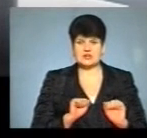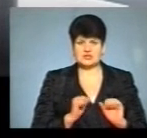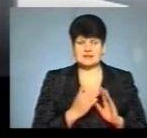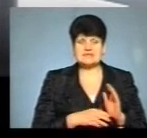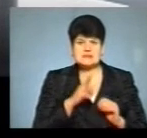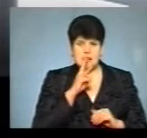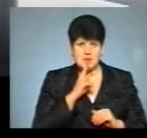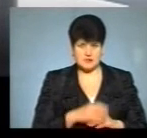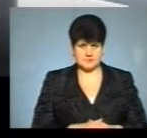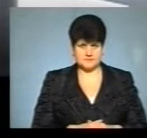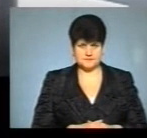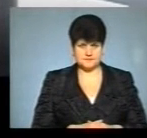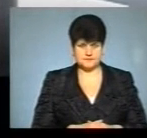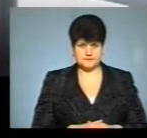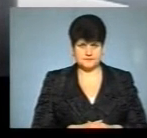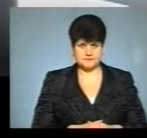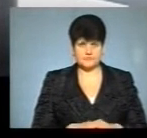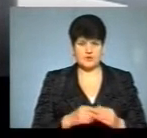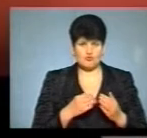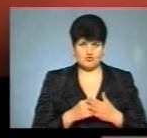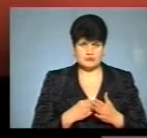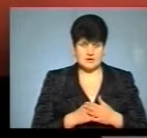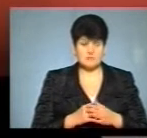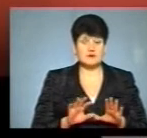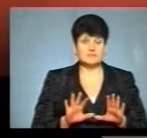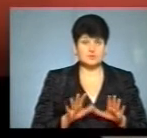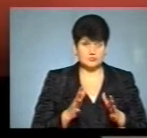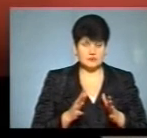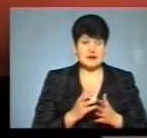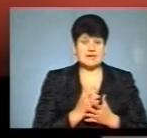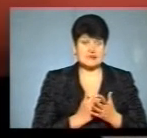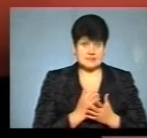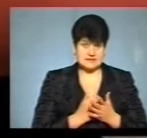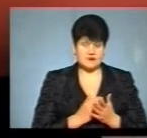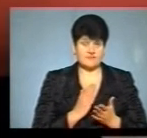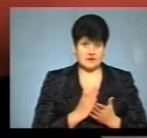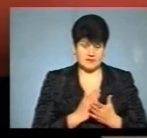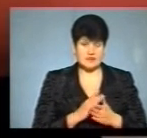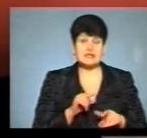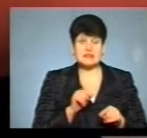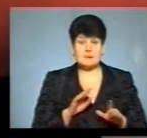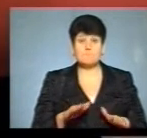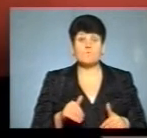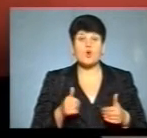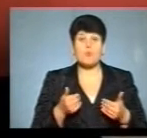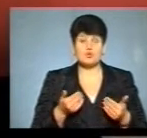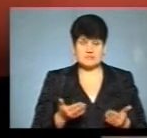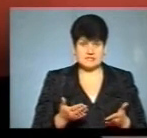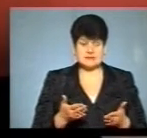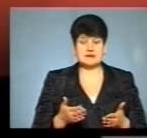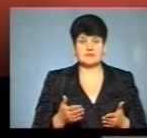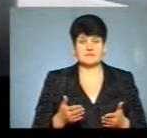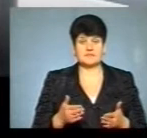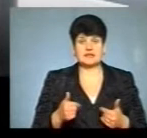заробітні плати в бюджеті. Тобто в разі чого резерв певний є? Ті пропозиції, які